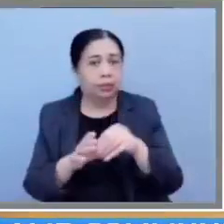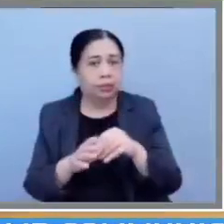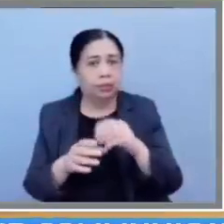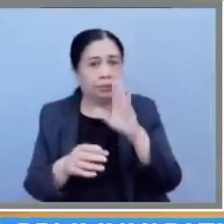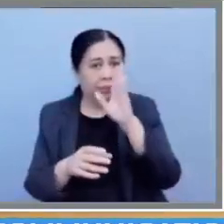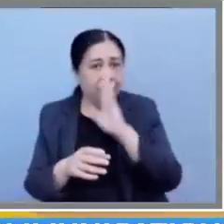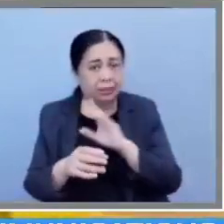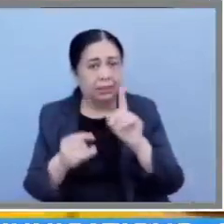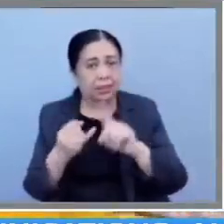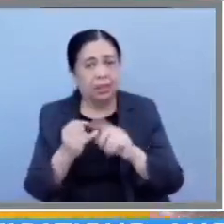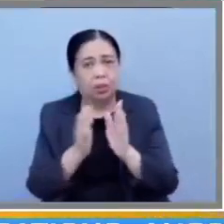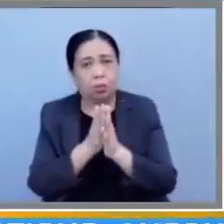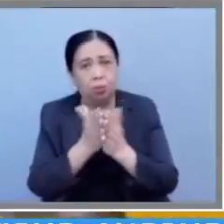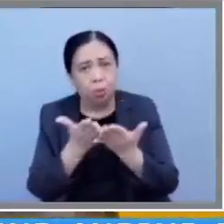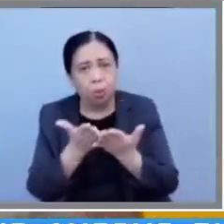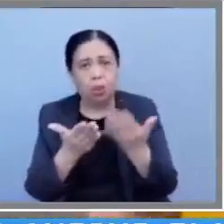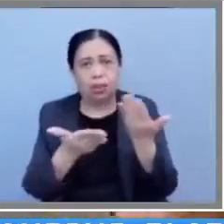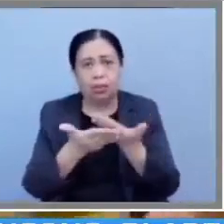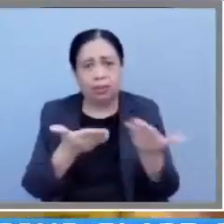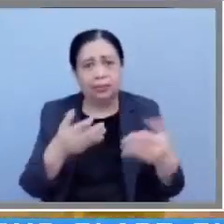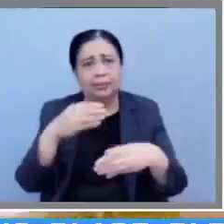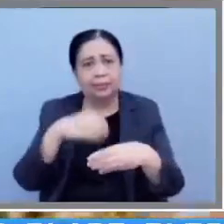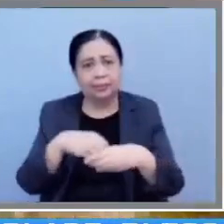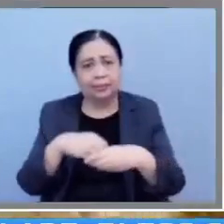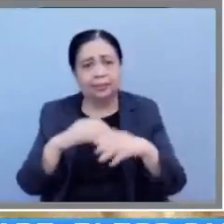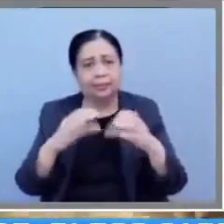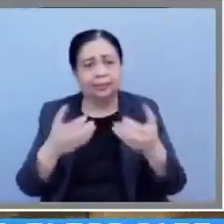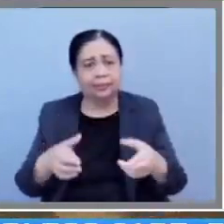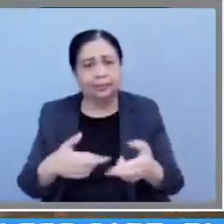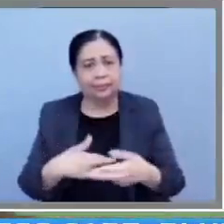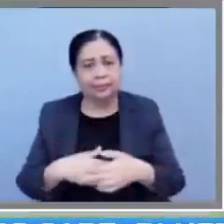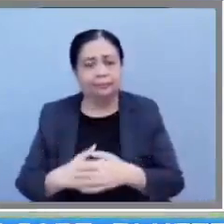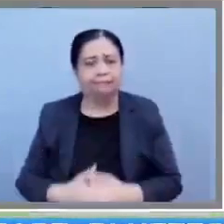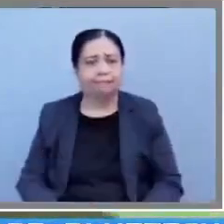mga libro at mga gamit sa loob ng mga classroom.